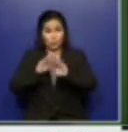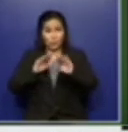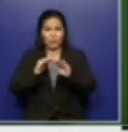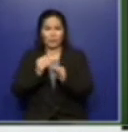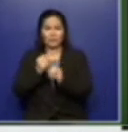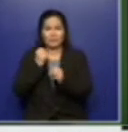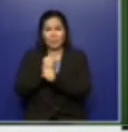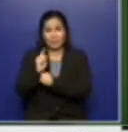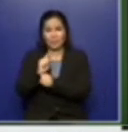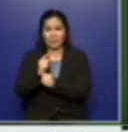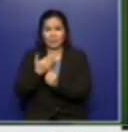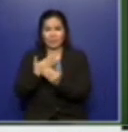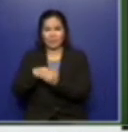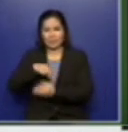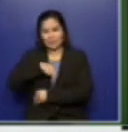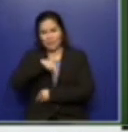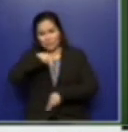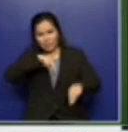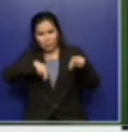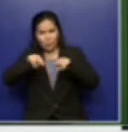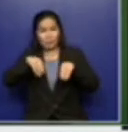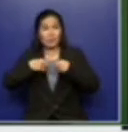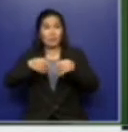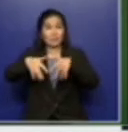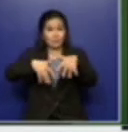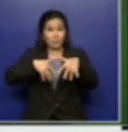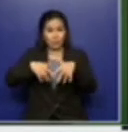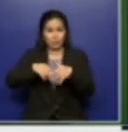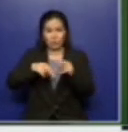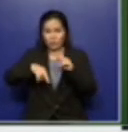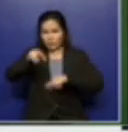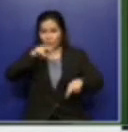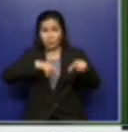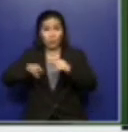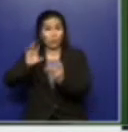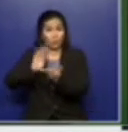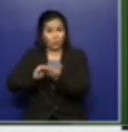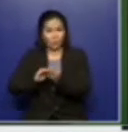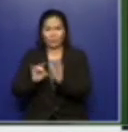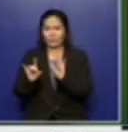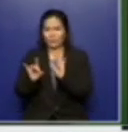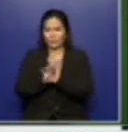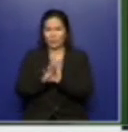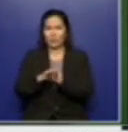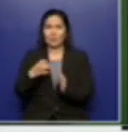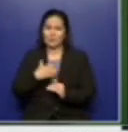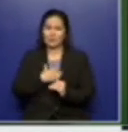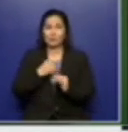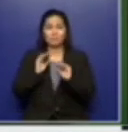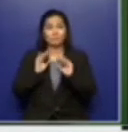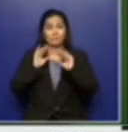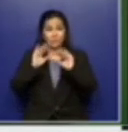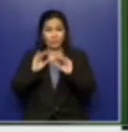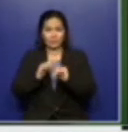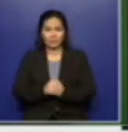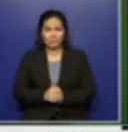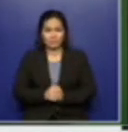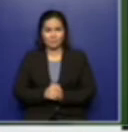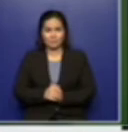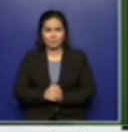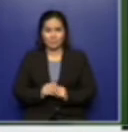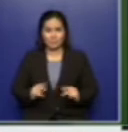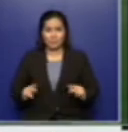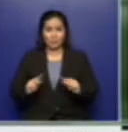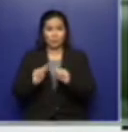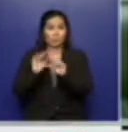ำรวจจัดงบประมาณเดินสำรวจให้แก่ชาวบ้านประการสุดท้ายก็อยากจะฝากกับท่านว่าถึงกระทรว